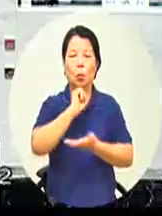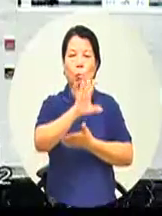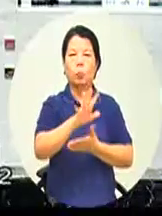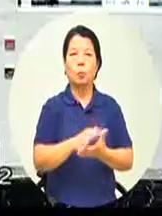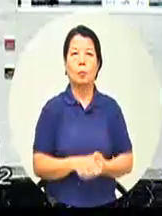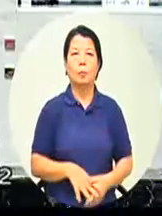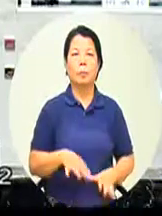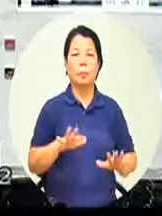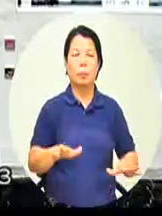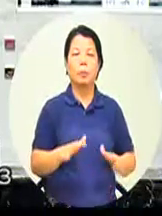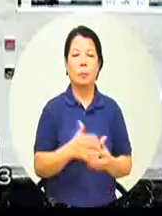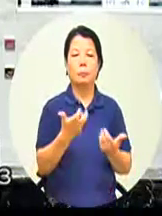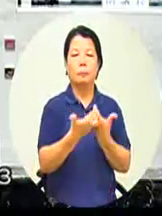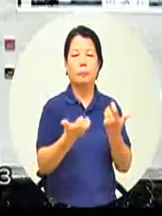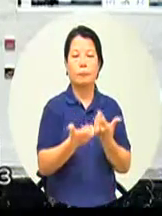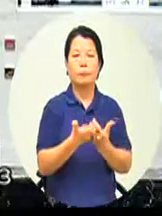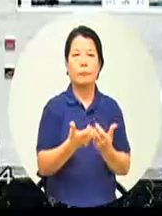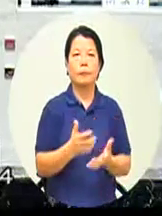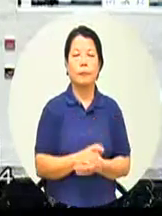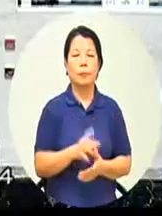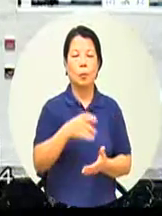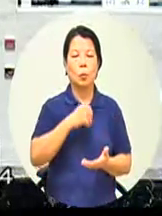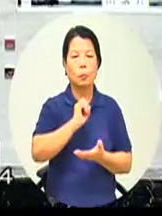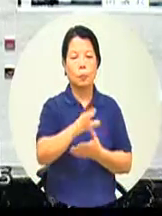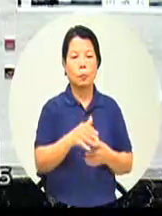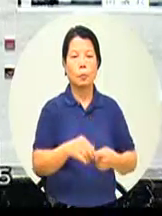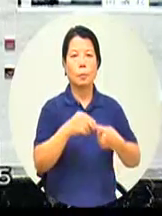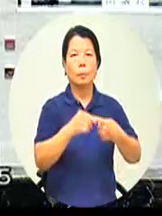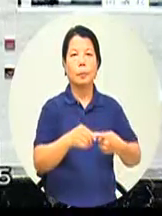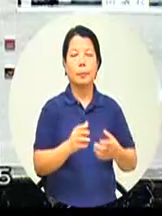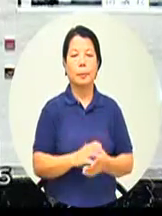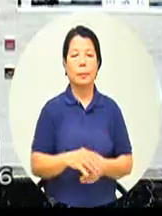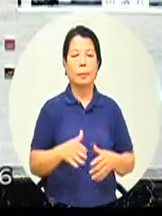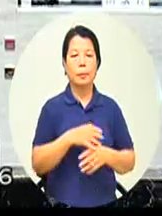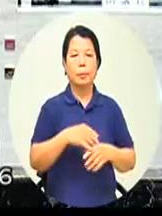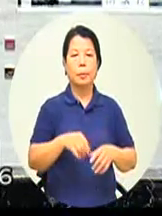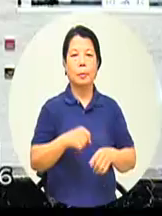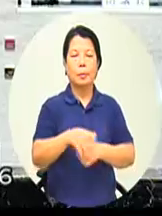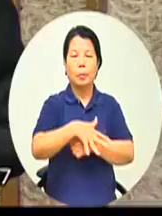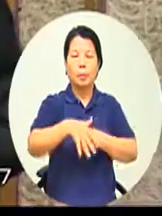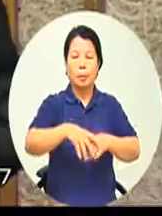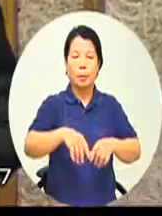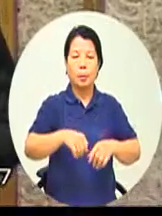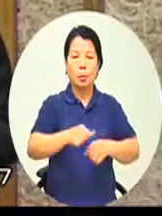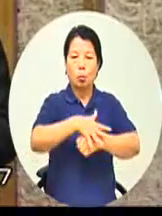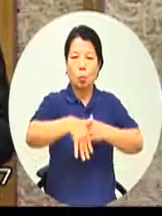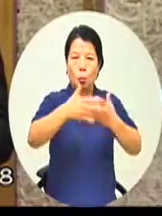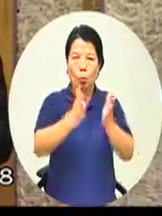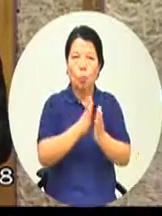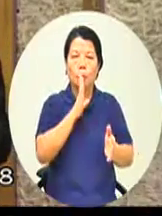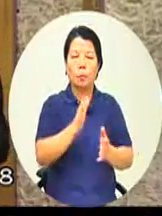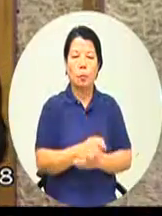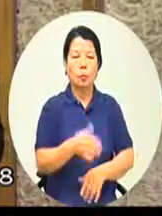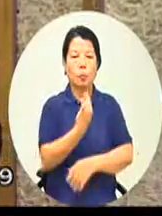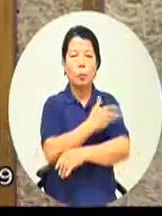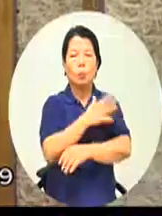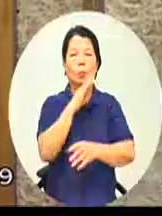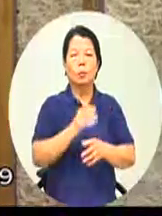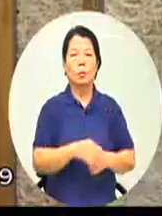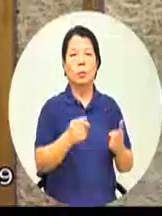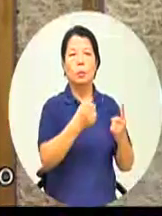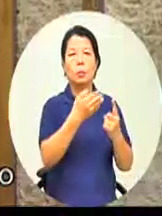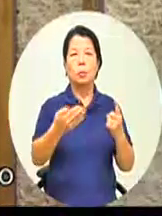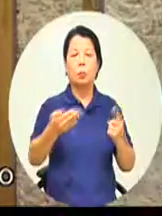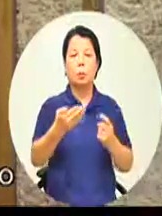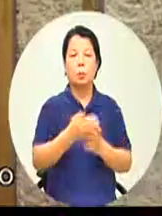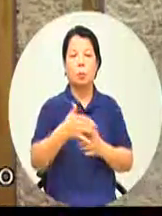哈，这个分几个方面来跟议员报告。首先，第一个整个机制的层面上哈，像不管你是从1999打进